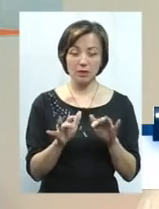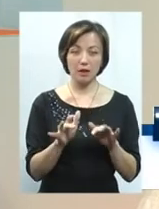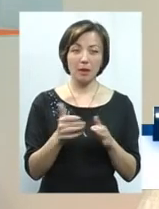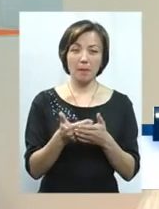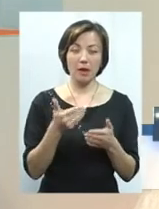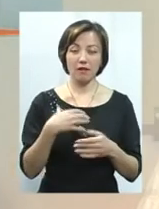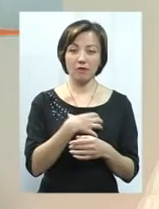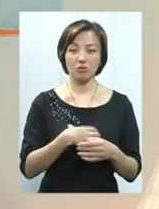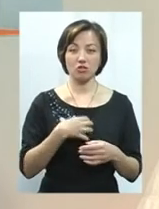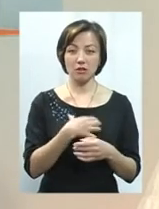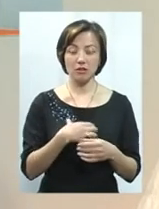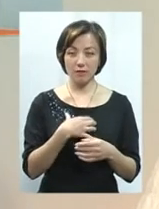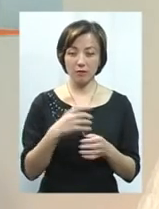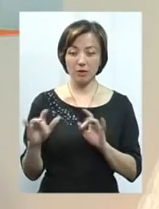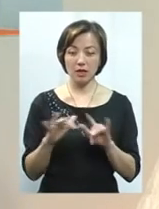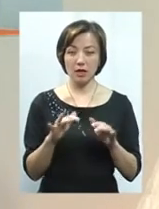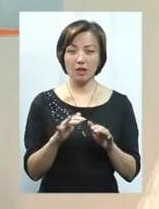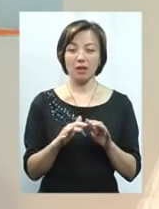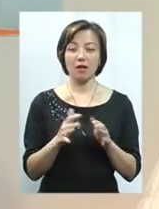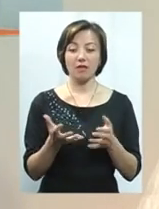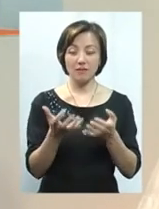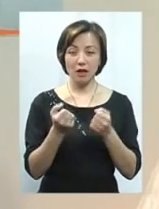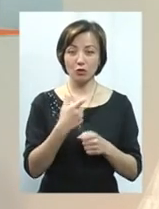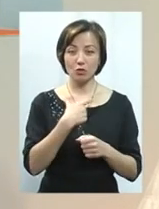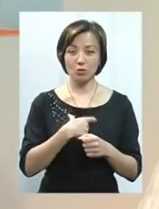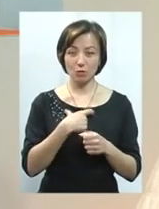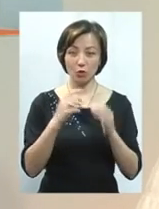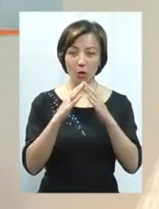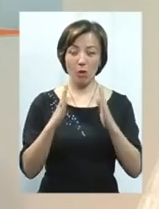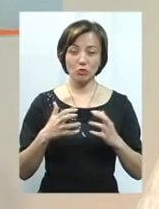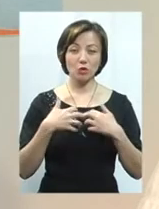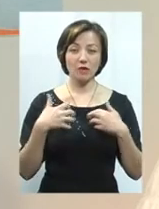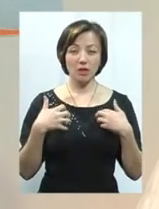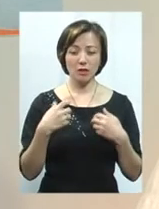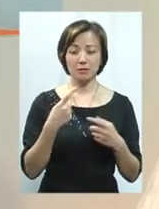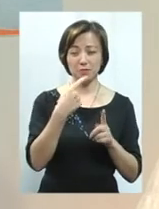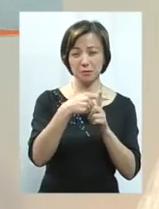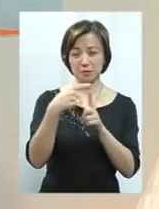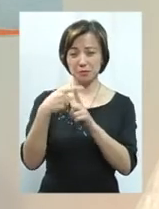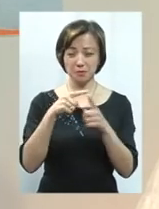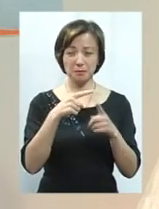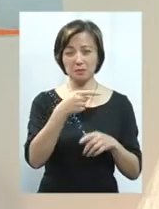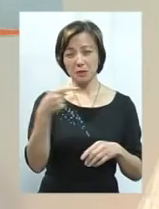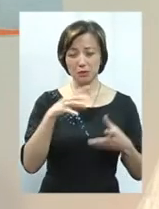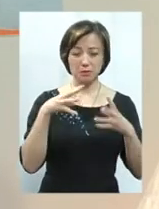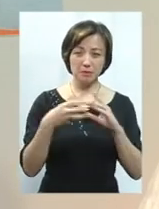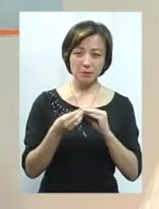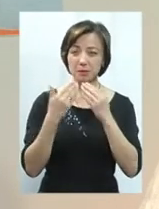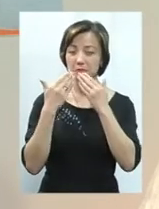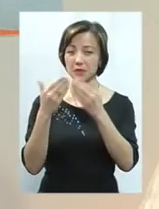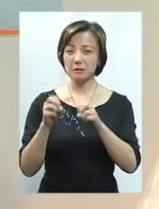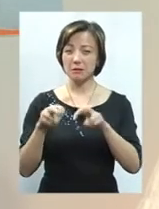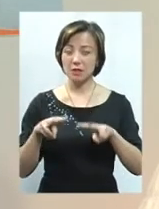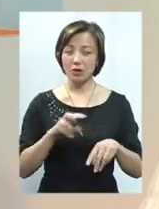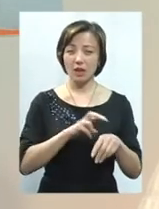перед важливим таким кроком, як заведення свого улюбленця, зважте всі за і проти, зверніться до спеціалістів, до кінологів,